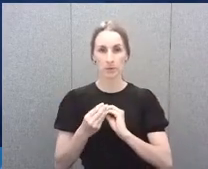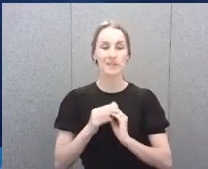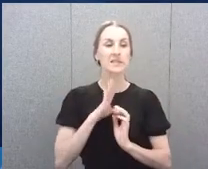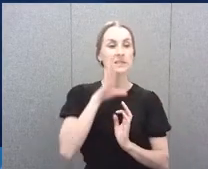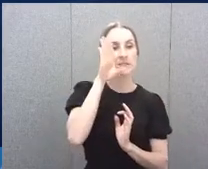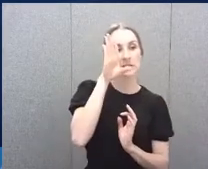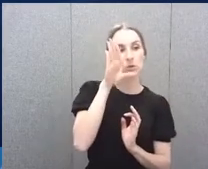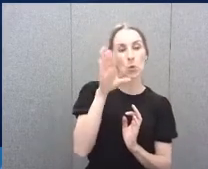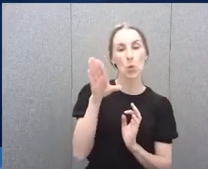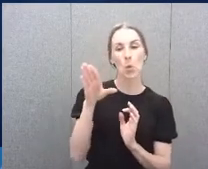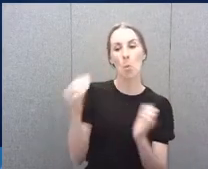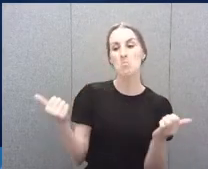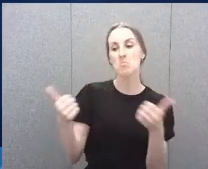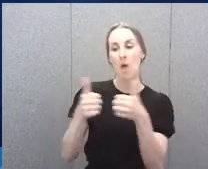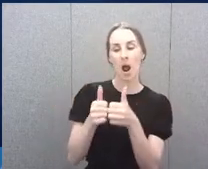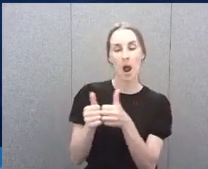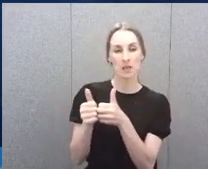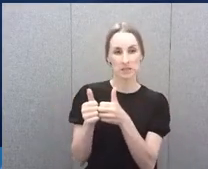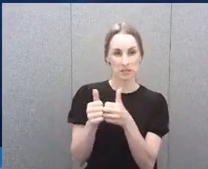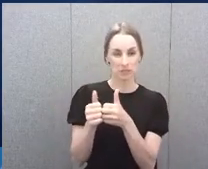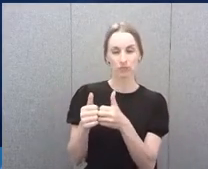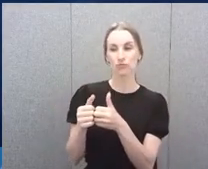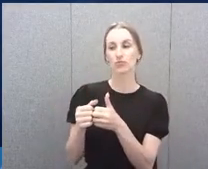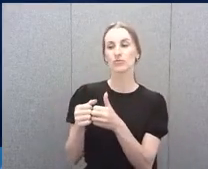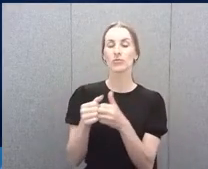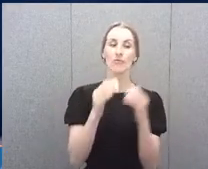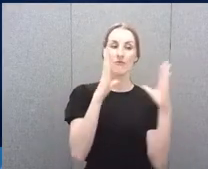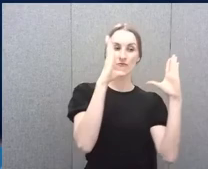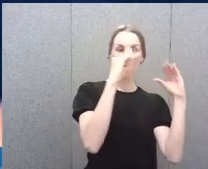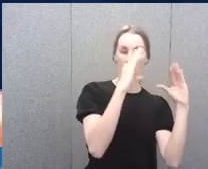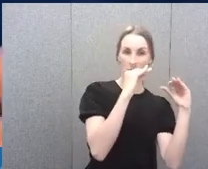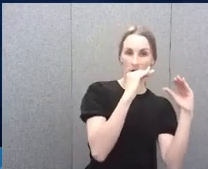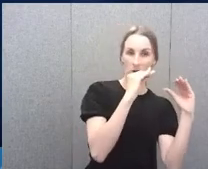обобщение, что страны Восточного партнерства,